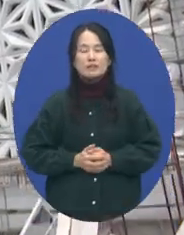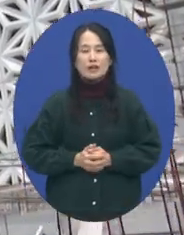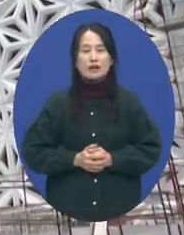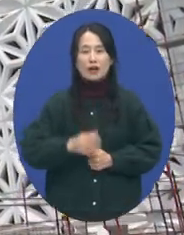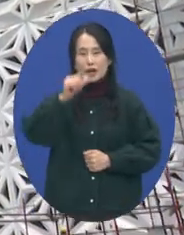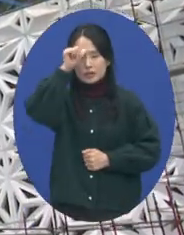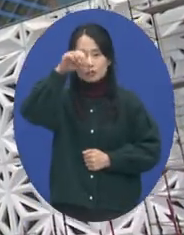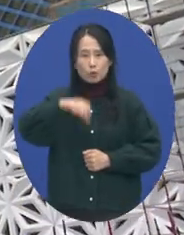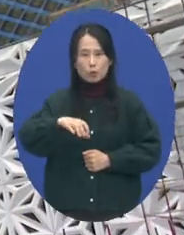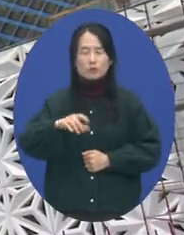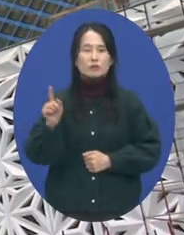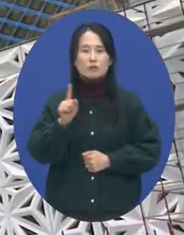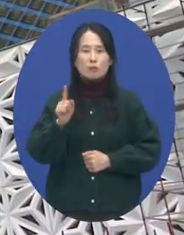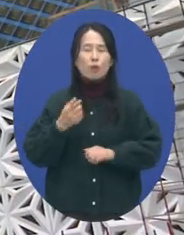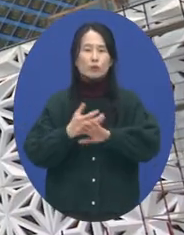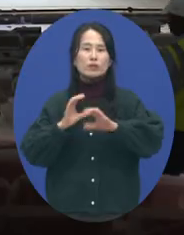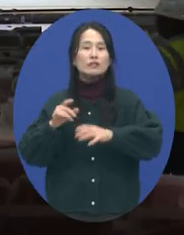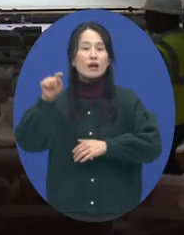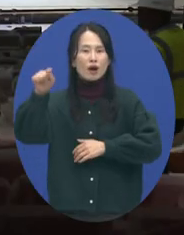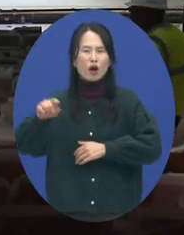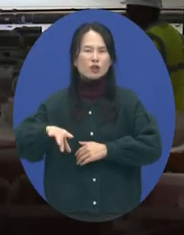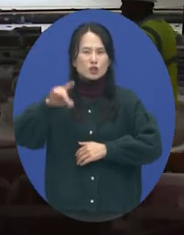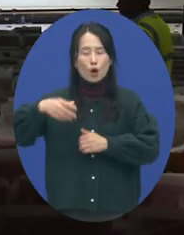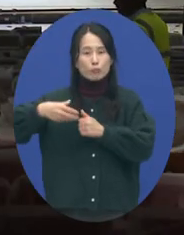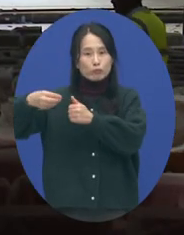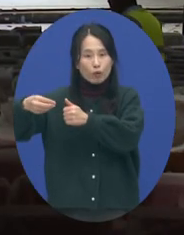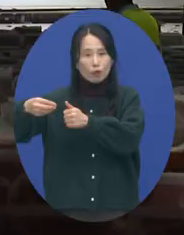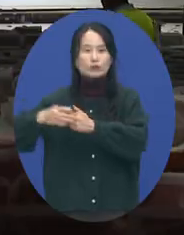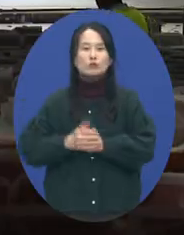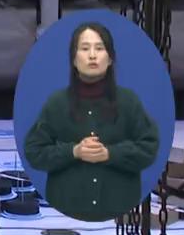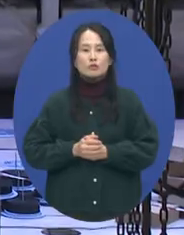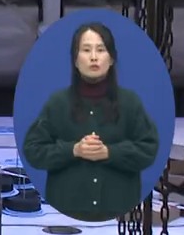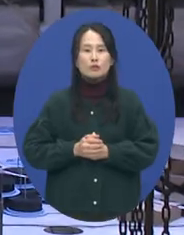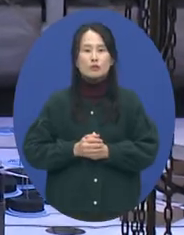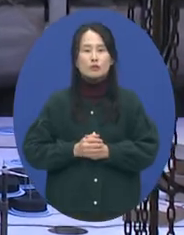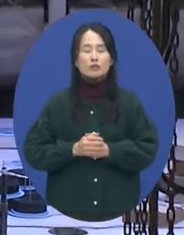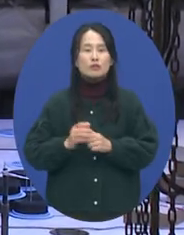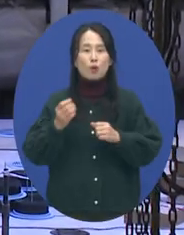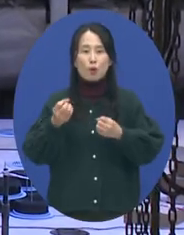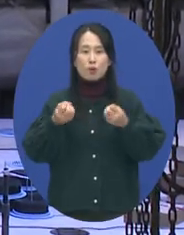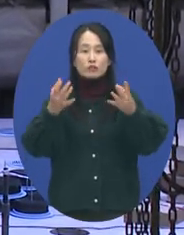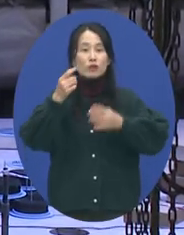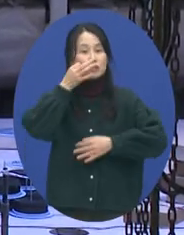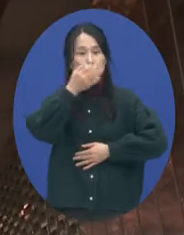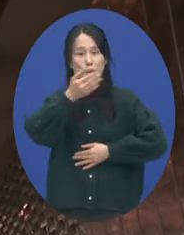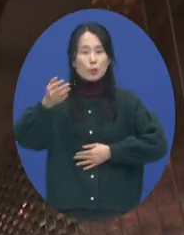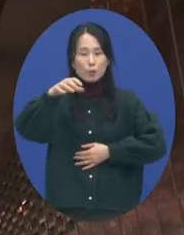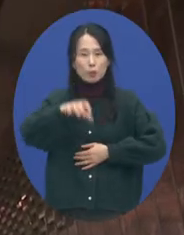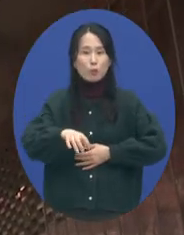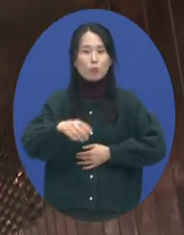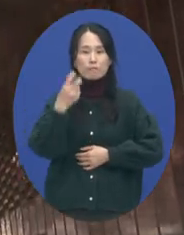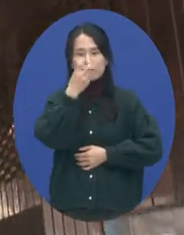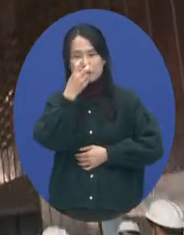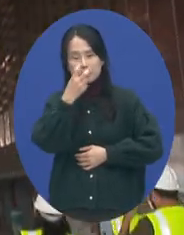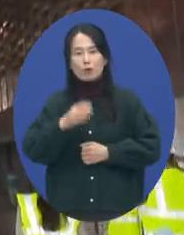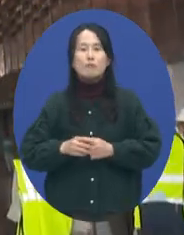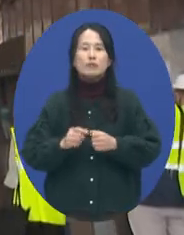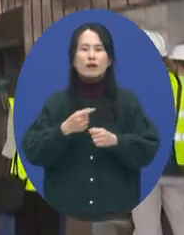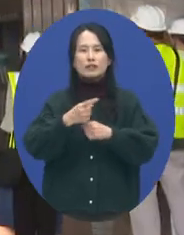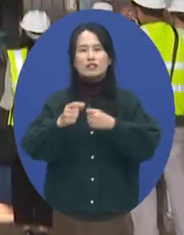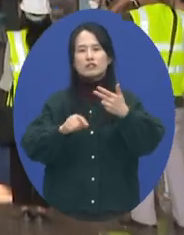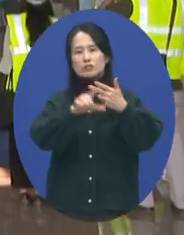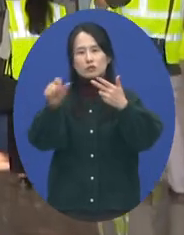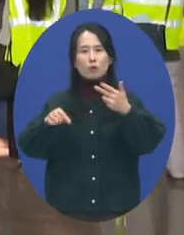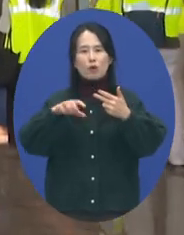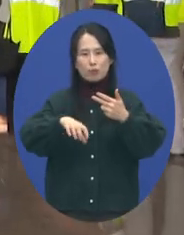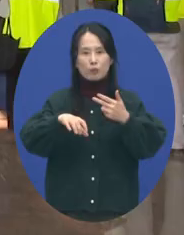국내 전시산업 최초로 해외로 진출한 인도 국제전시 컨벤션의 개장 상황을 점검, 내년 7월 인도에서의 대규모 전시